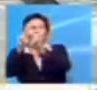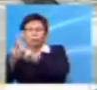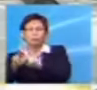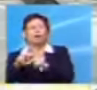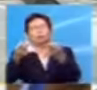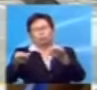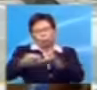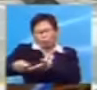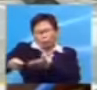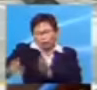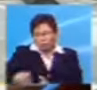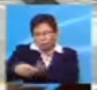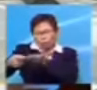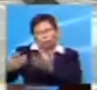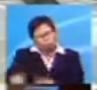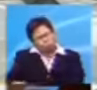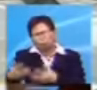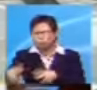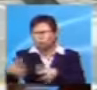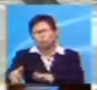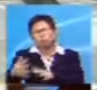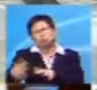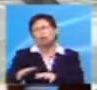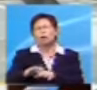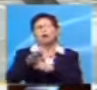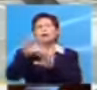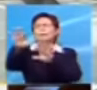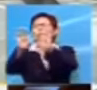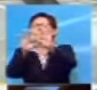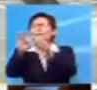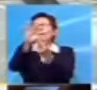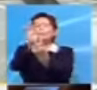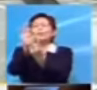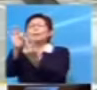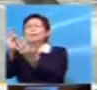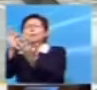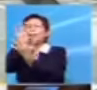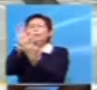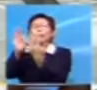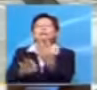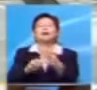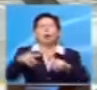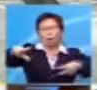yang melibatkan beberapa buah Lori tangki yang